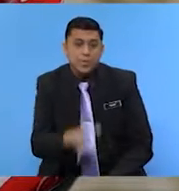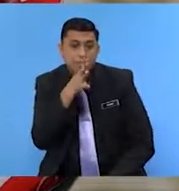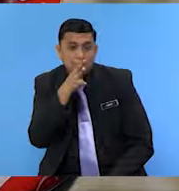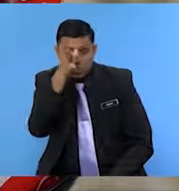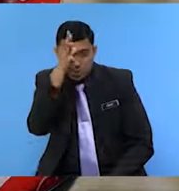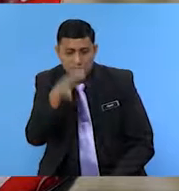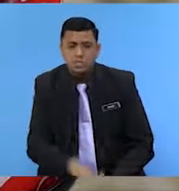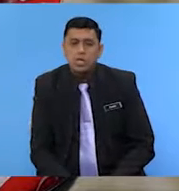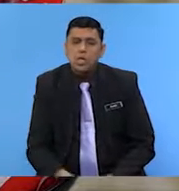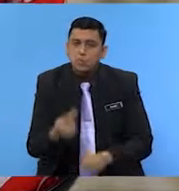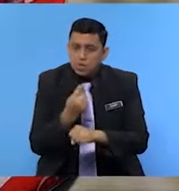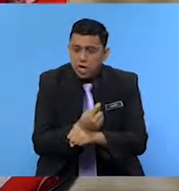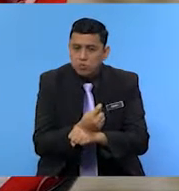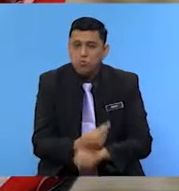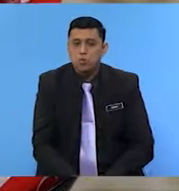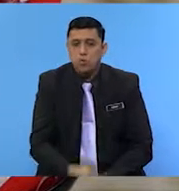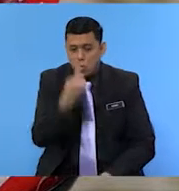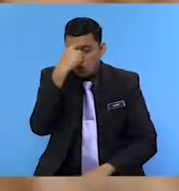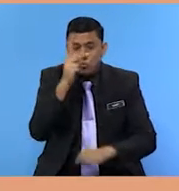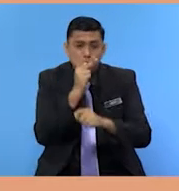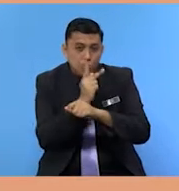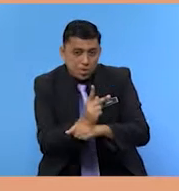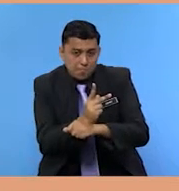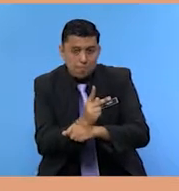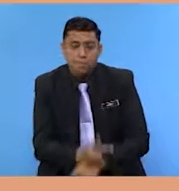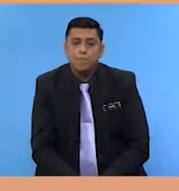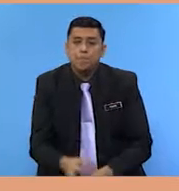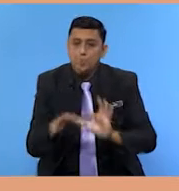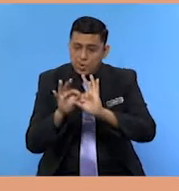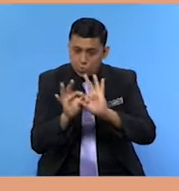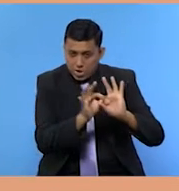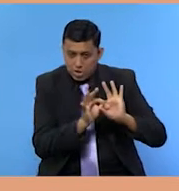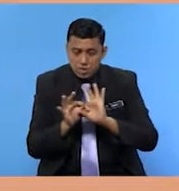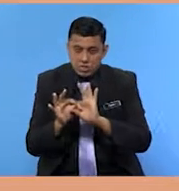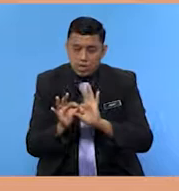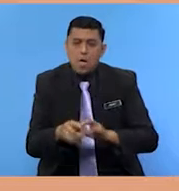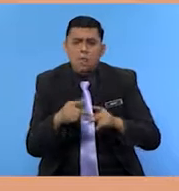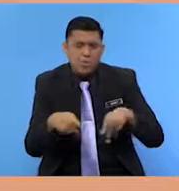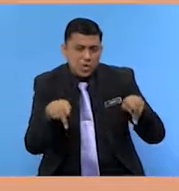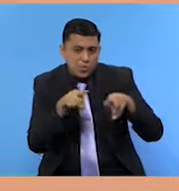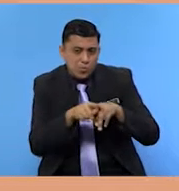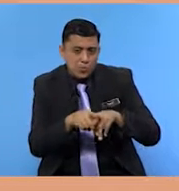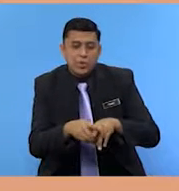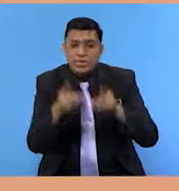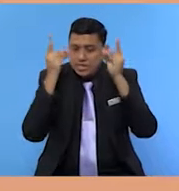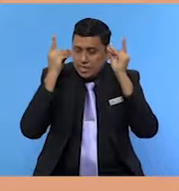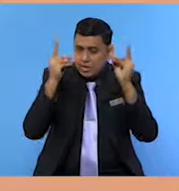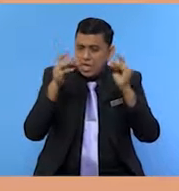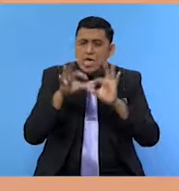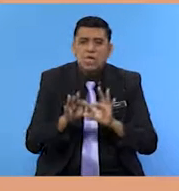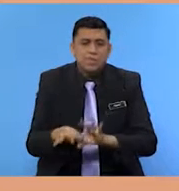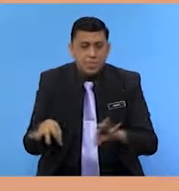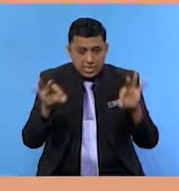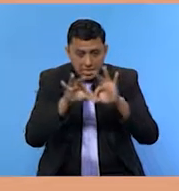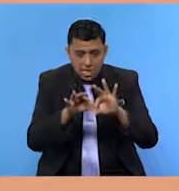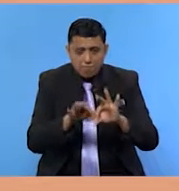bapa memang berperanan ya untuk mengukuhkan perpaduan. Okey, ibu bapa juga perlu mendidik anak-anak mereka mengenai kepentingan